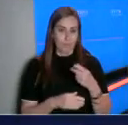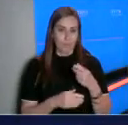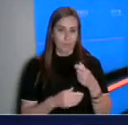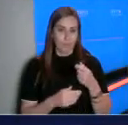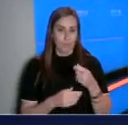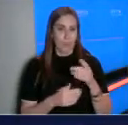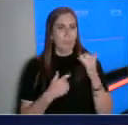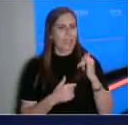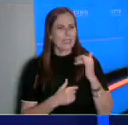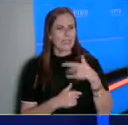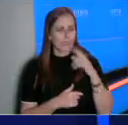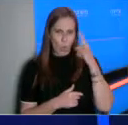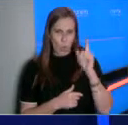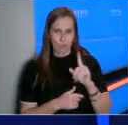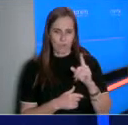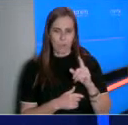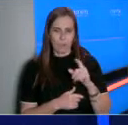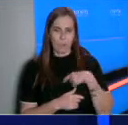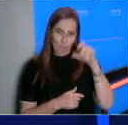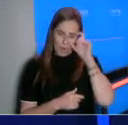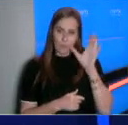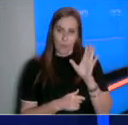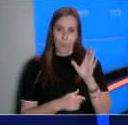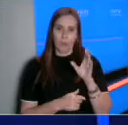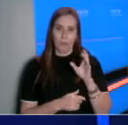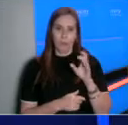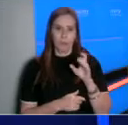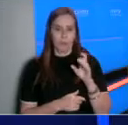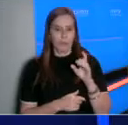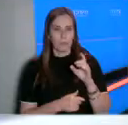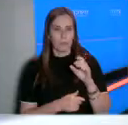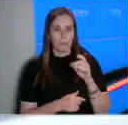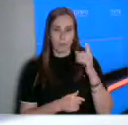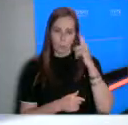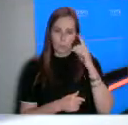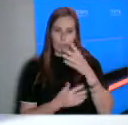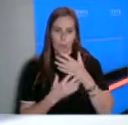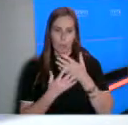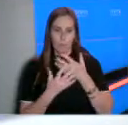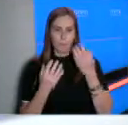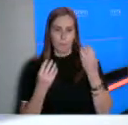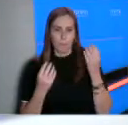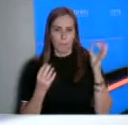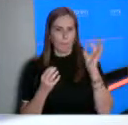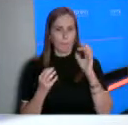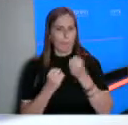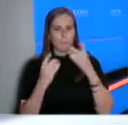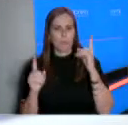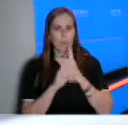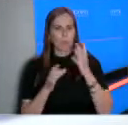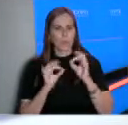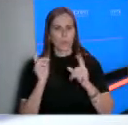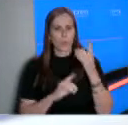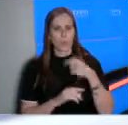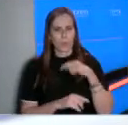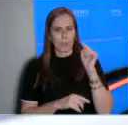הכי בסיסית שלנו. ספרי לי מה זה, כי אני לא יודע, כי אני משקפיים, אני לא רואה, אבל... אני לא צריך להבין, אני קודם כל חושבת שזה מדהים שזה מונגש, אבל אני עדיין לא מבינה איך זה קורה באמת